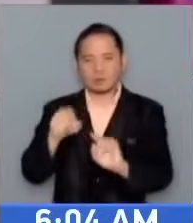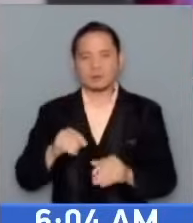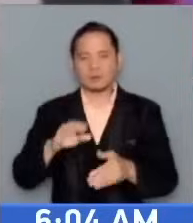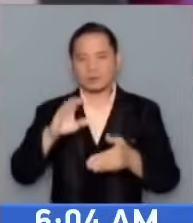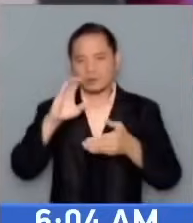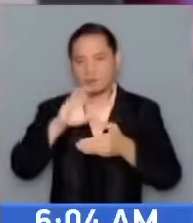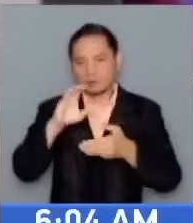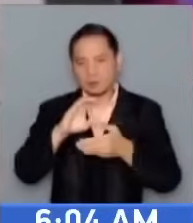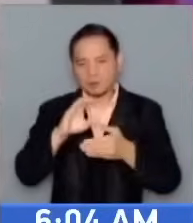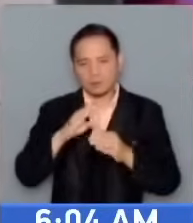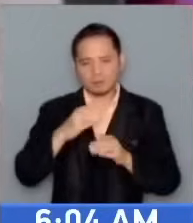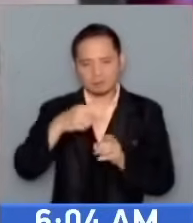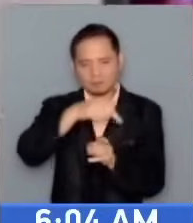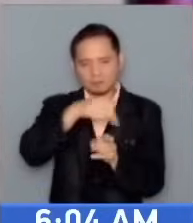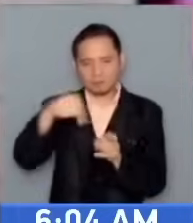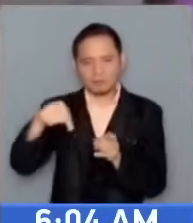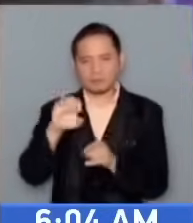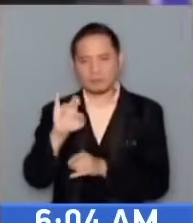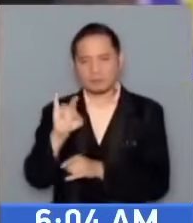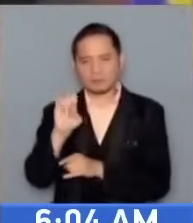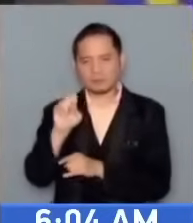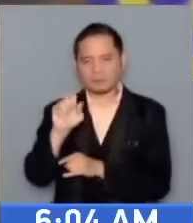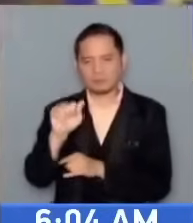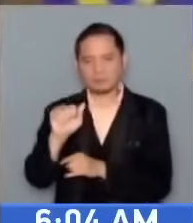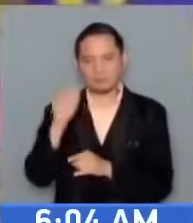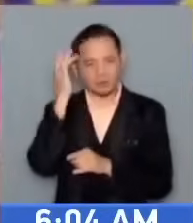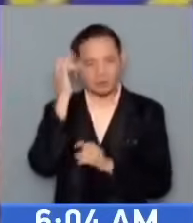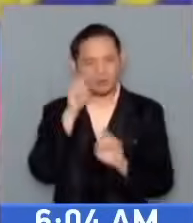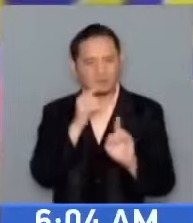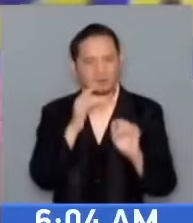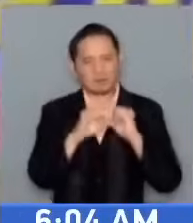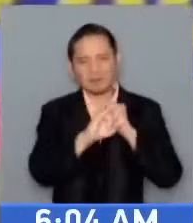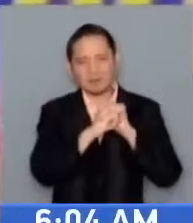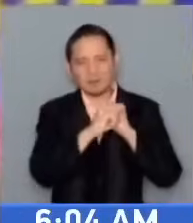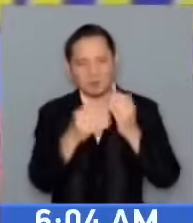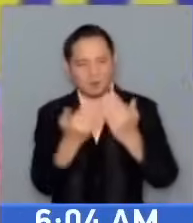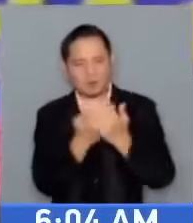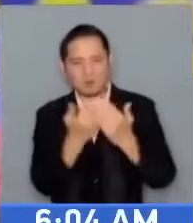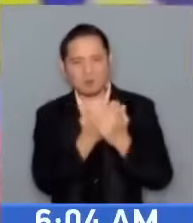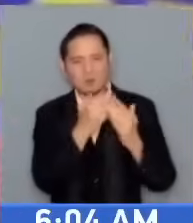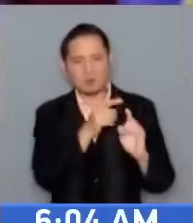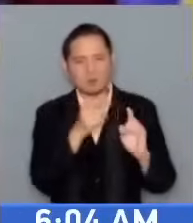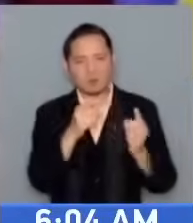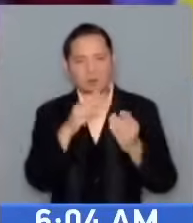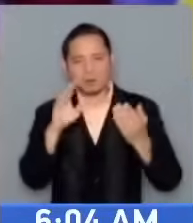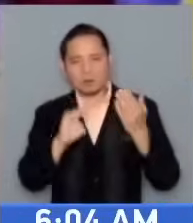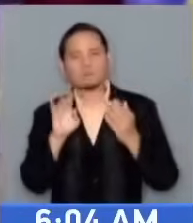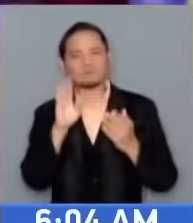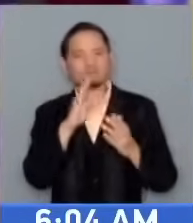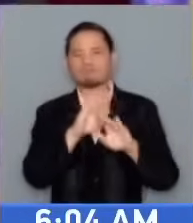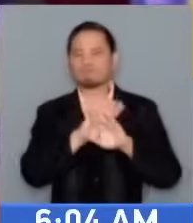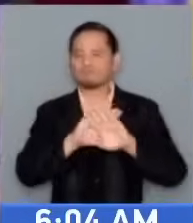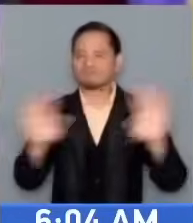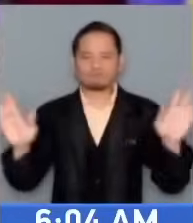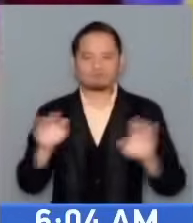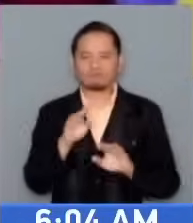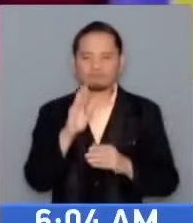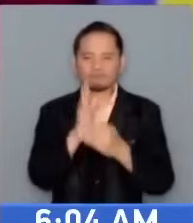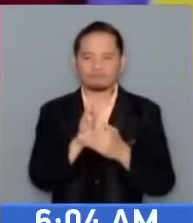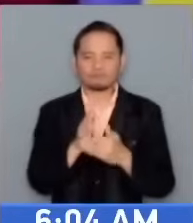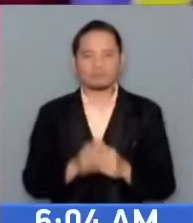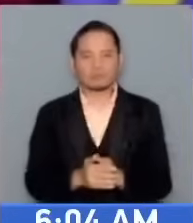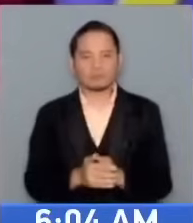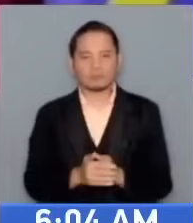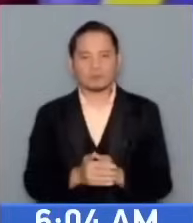Modernization Program. Nagmarcha sila patungo sa area ng monumento. Tinatayang nasa 36 na ruta na dumaraan sa monumento ang